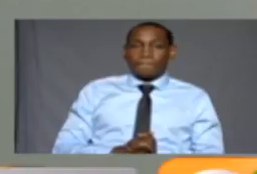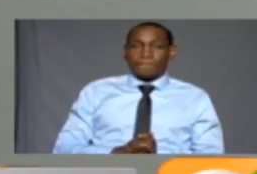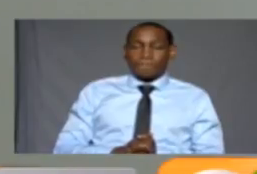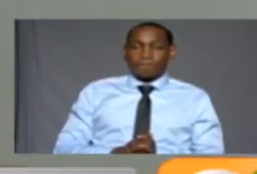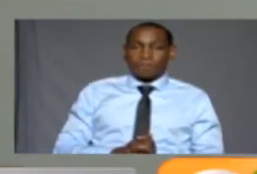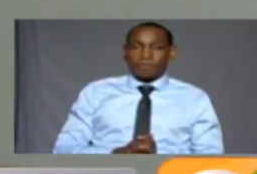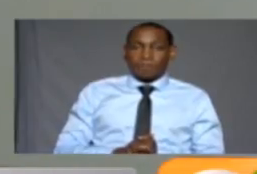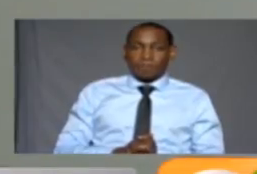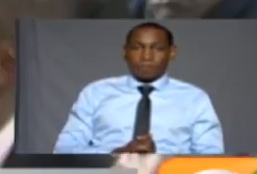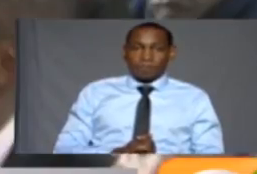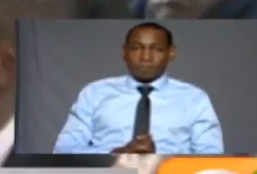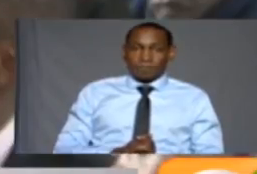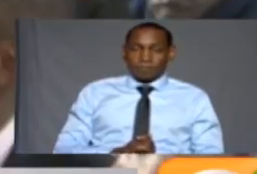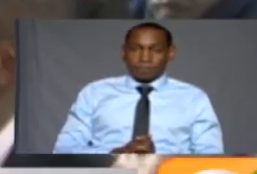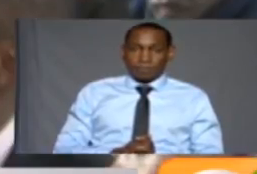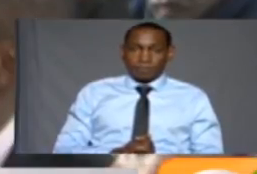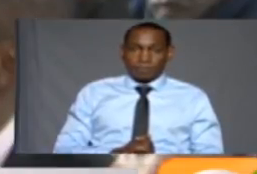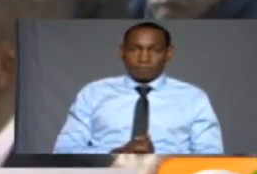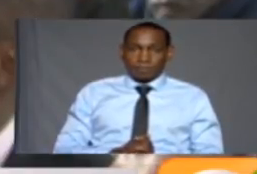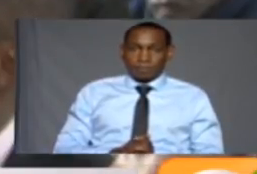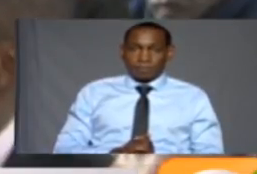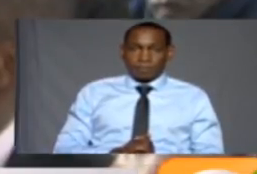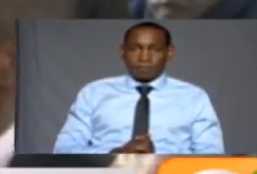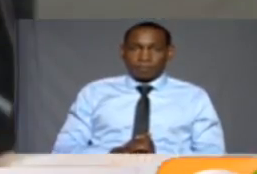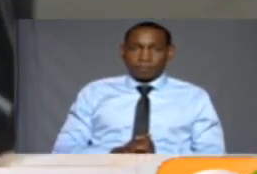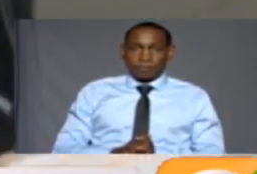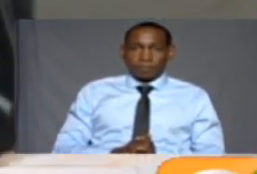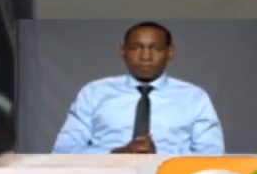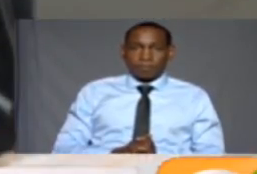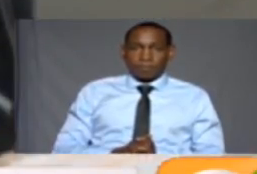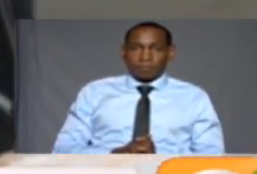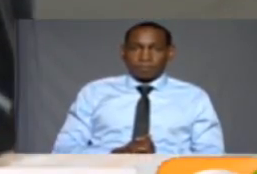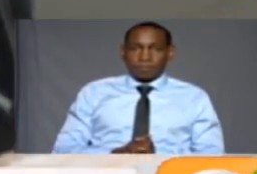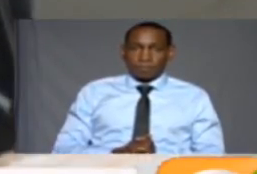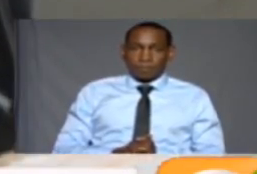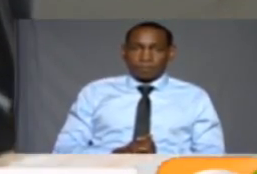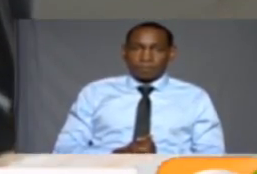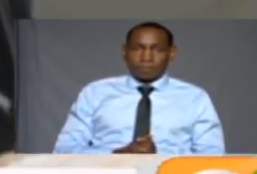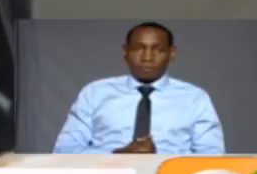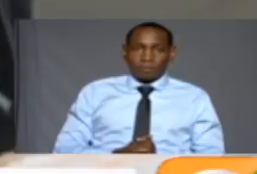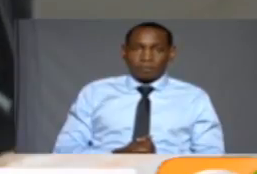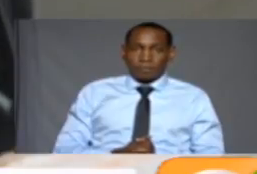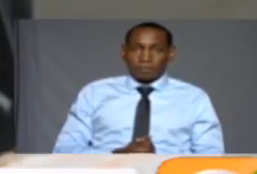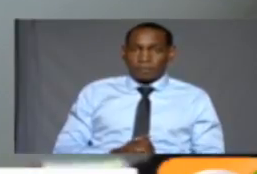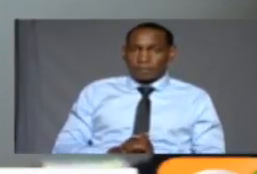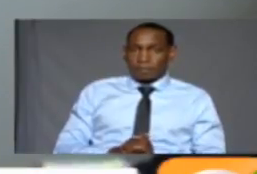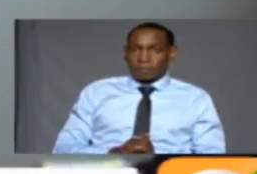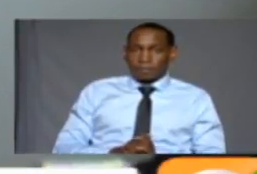Thank you.